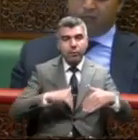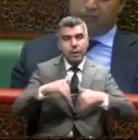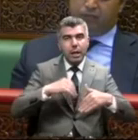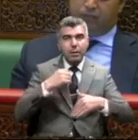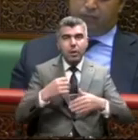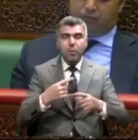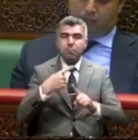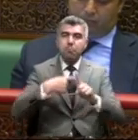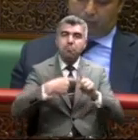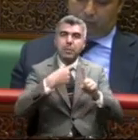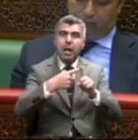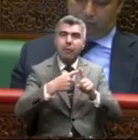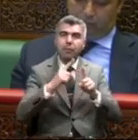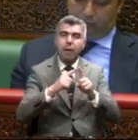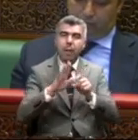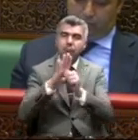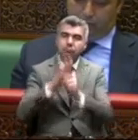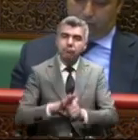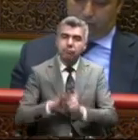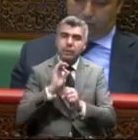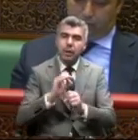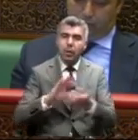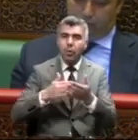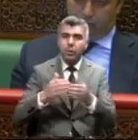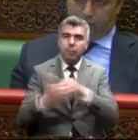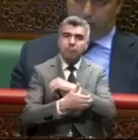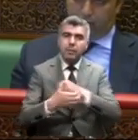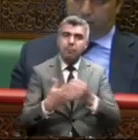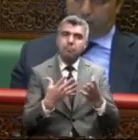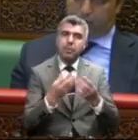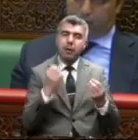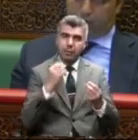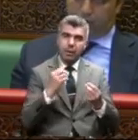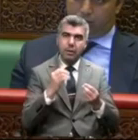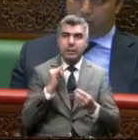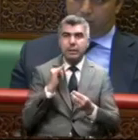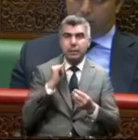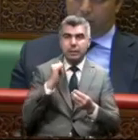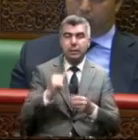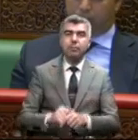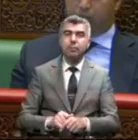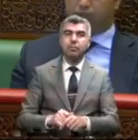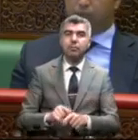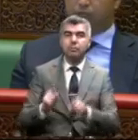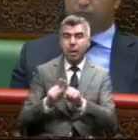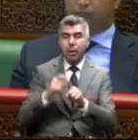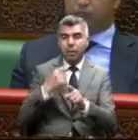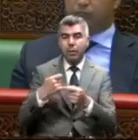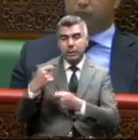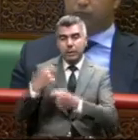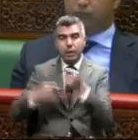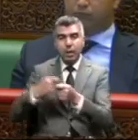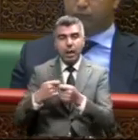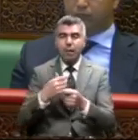الفئات التي تعاني من الهشاشه ومن ضنك العيش لانها تلجا الى هذه الممارسات التجاريه